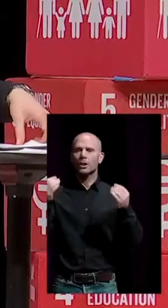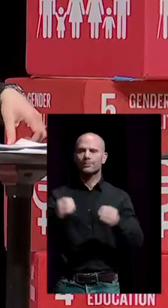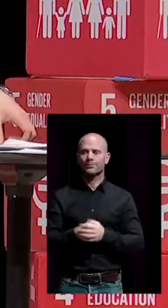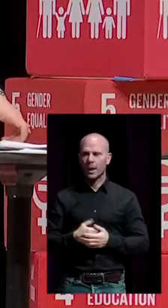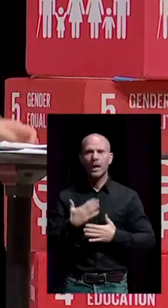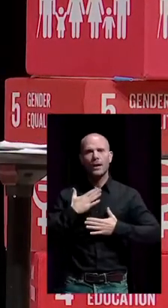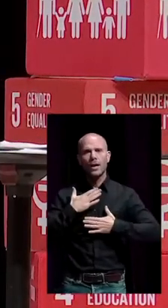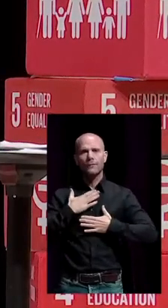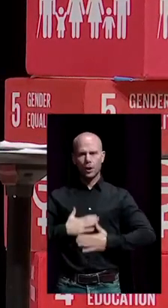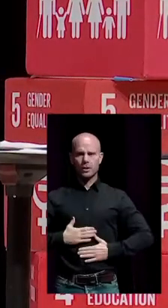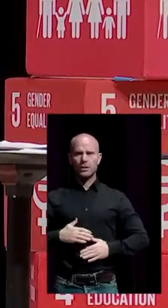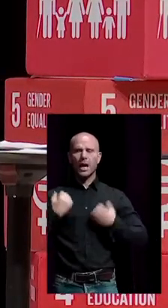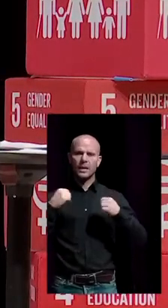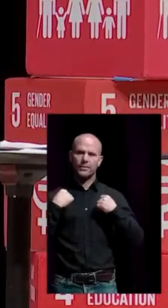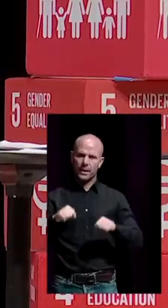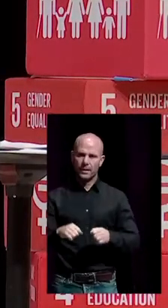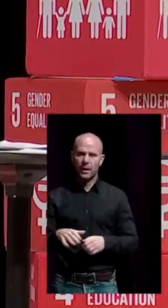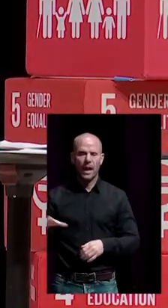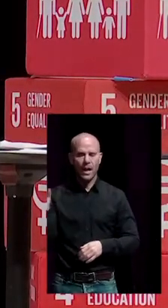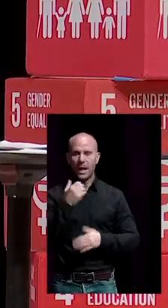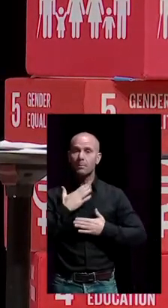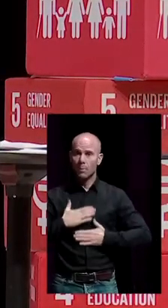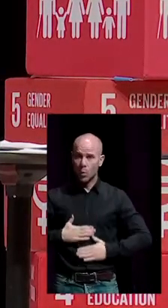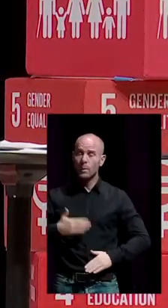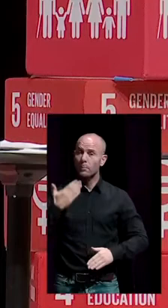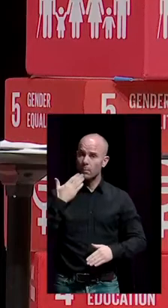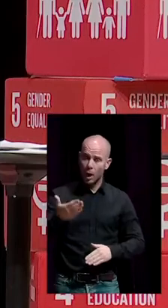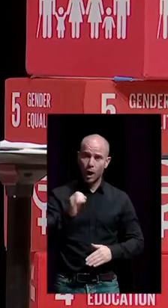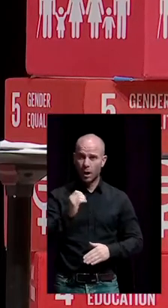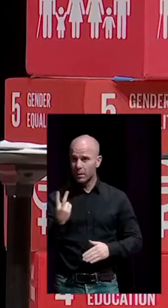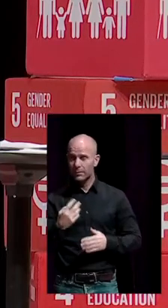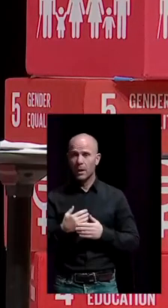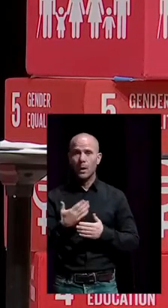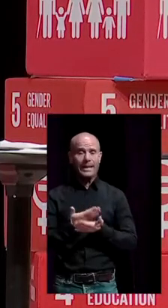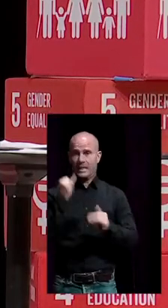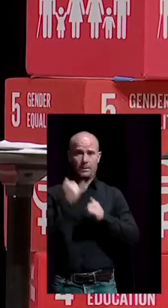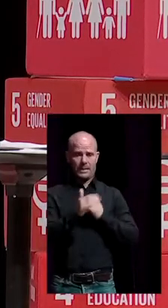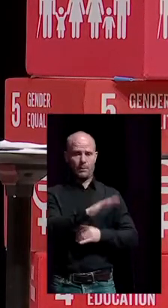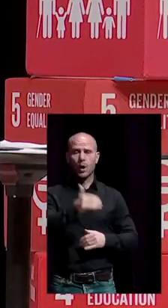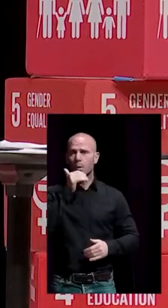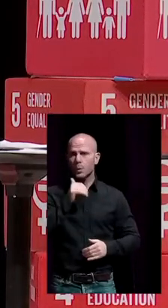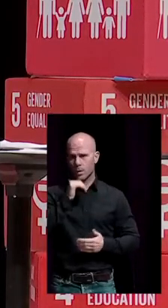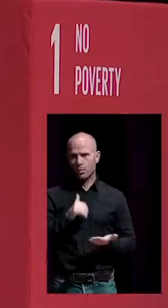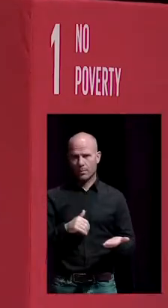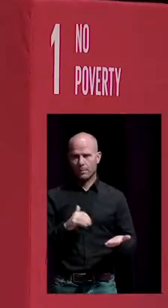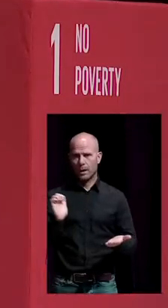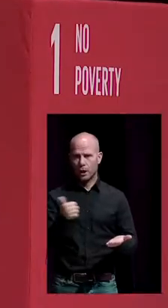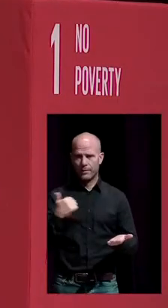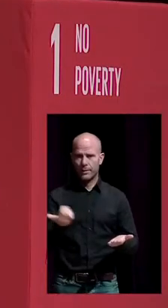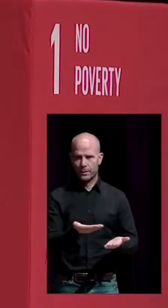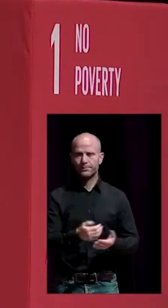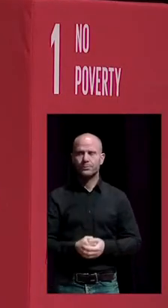fysisk aktivitet, det är ju någonting som vi alla mår väldigt bra av och inte minst våra barn och ungdomar.